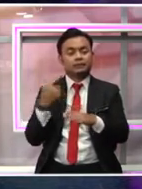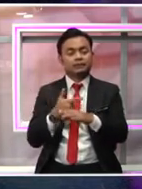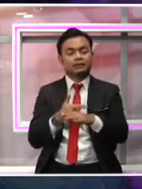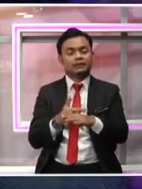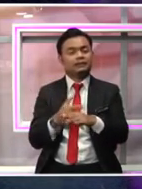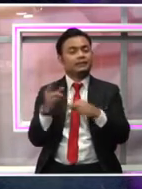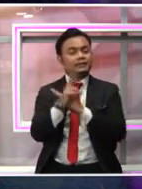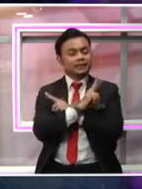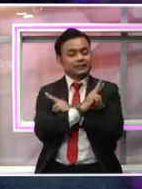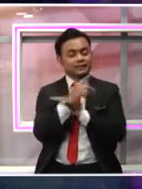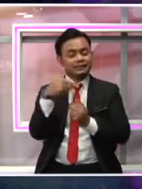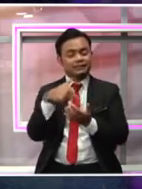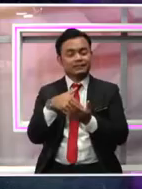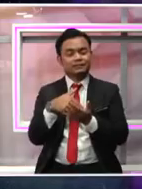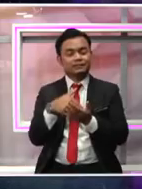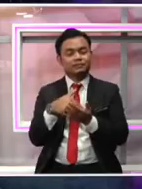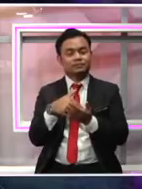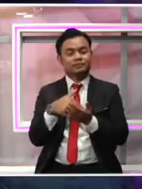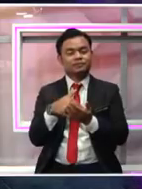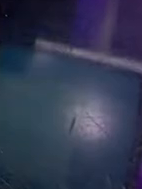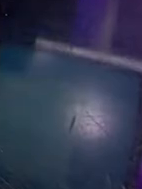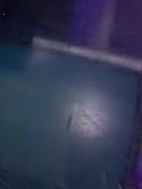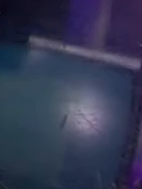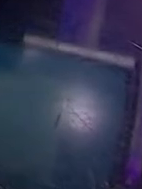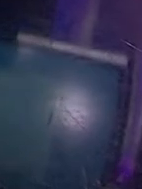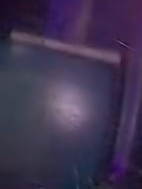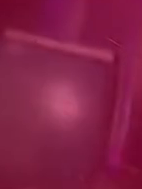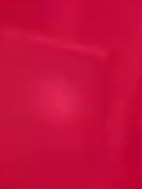ke mana-mana kembali seperti ini di direksi bike